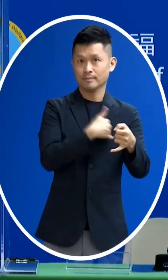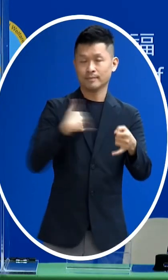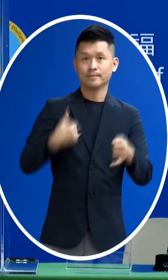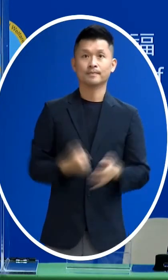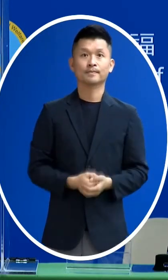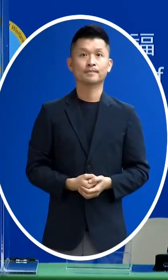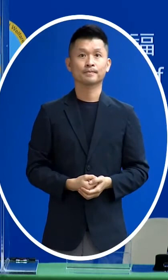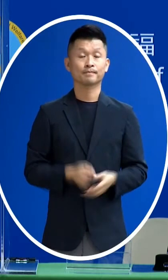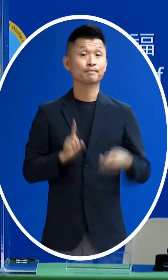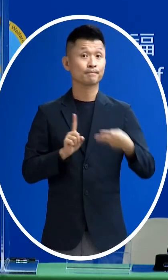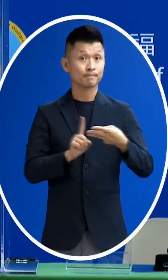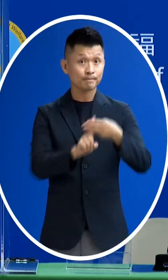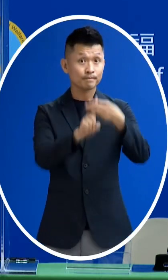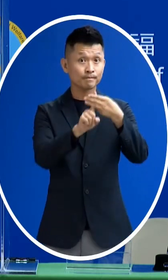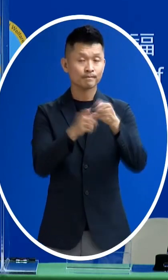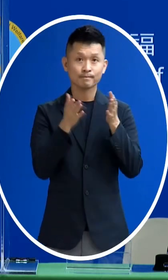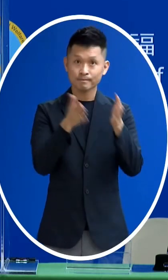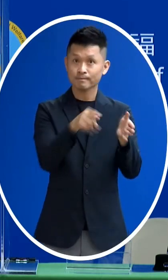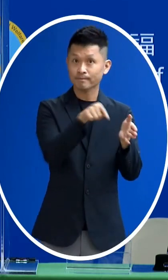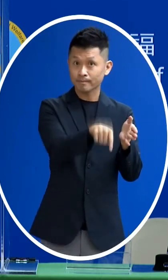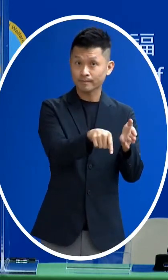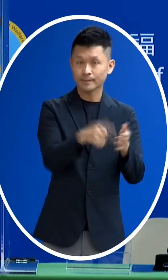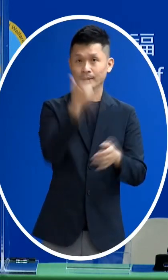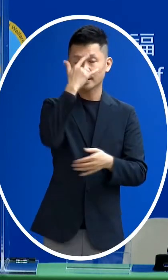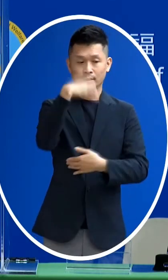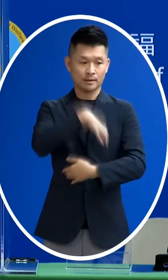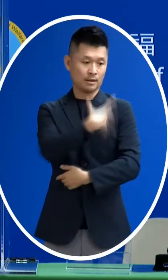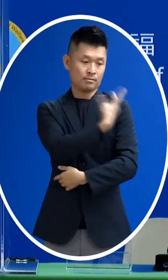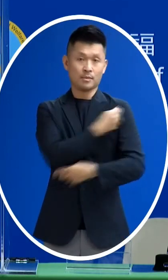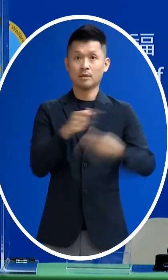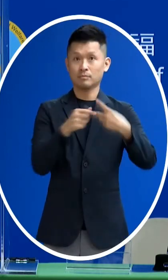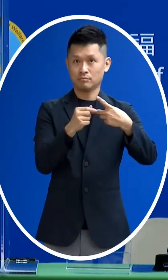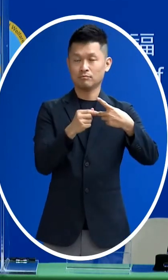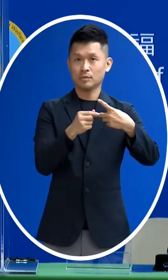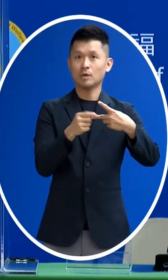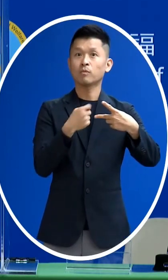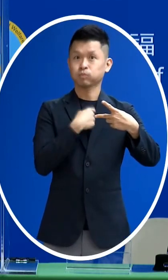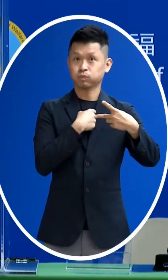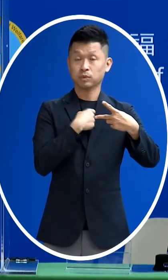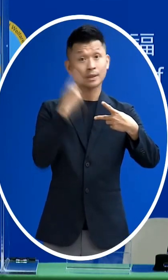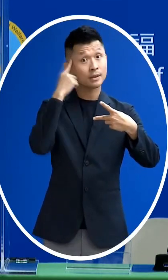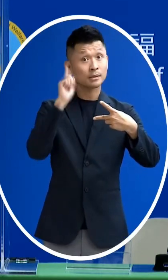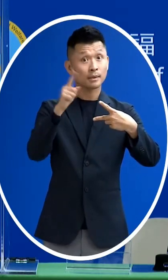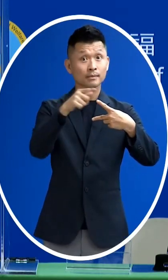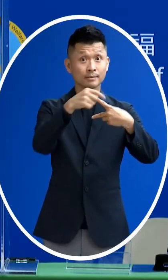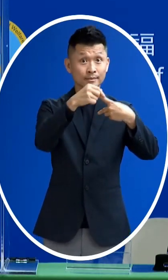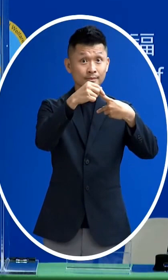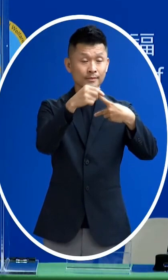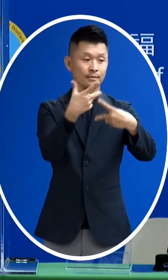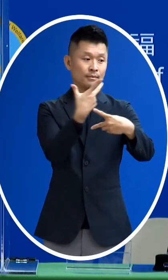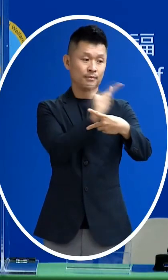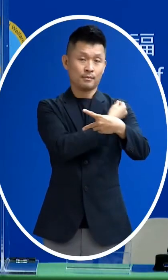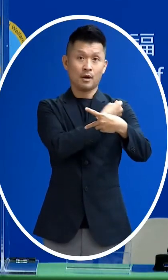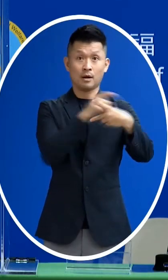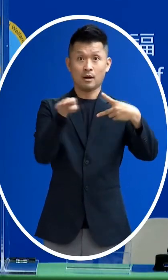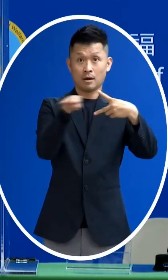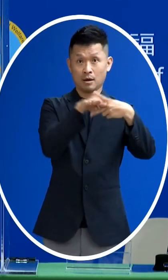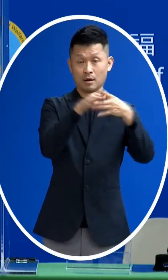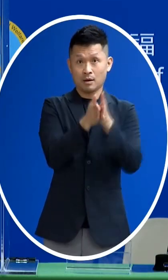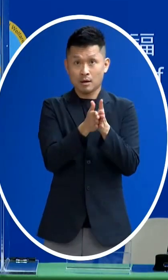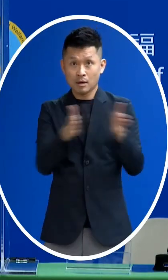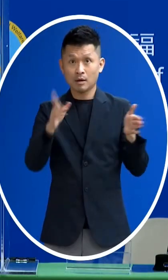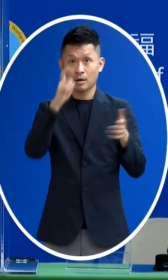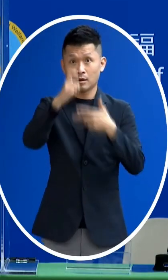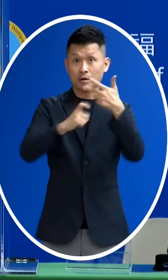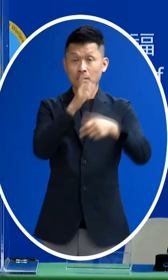要在这个部分先以莫德纳第二剂。也就是说第一剂接种满10周的部分先规